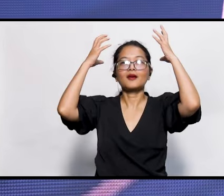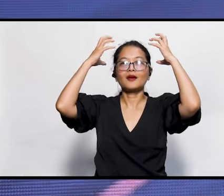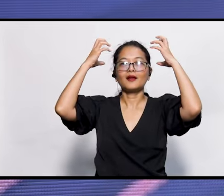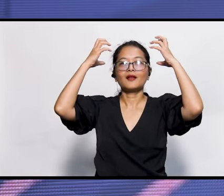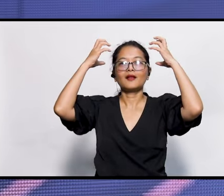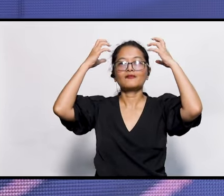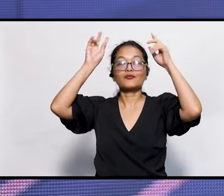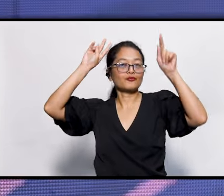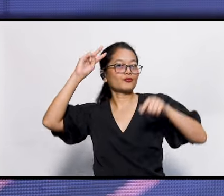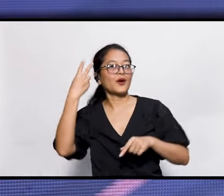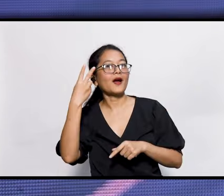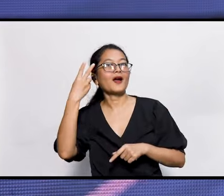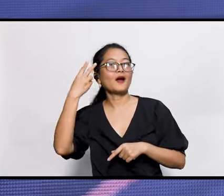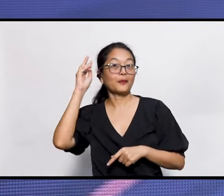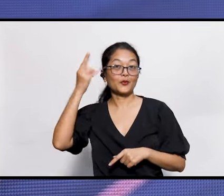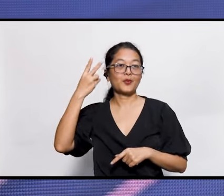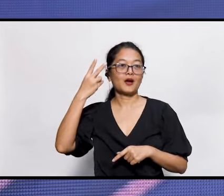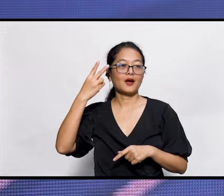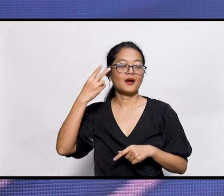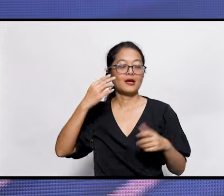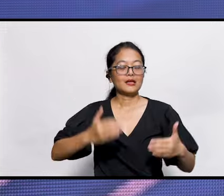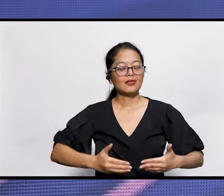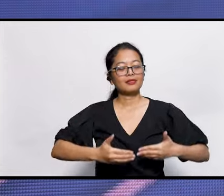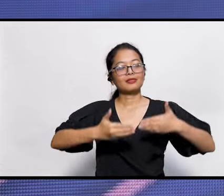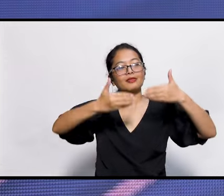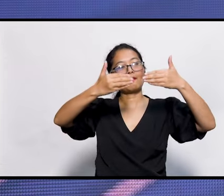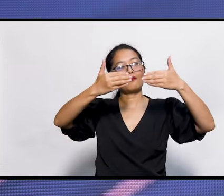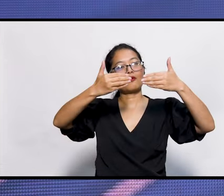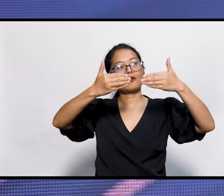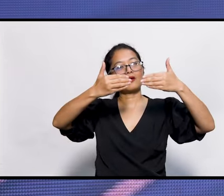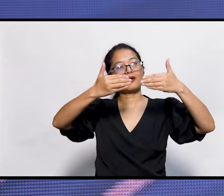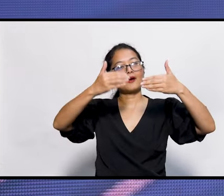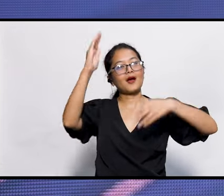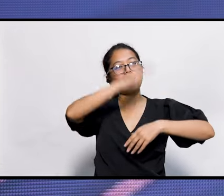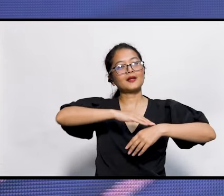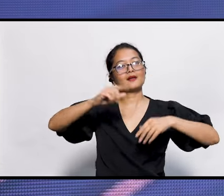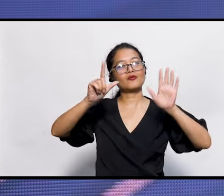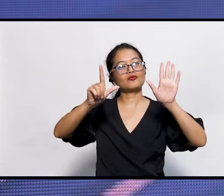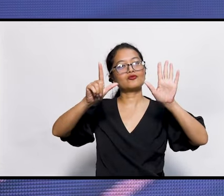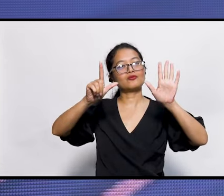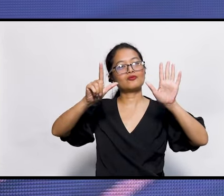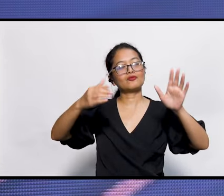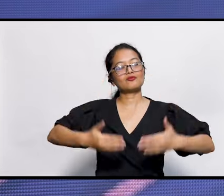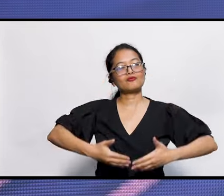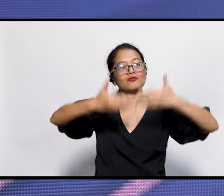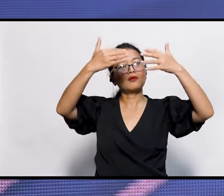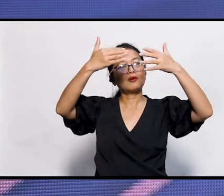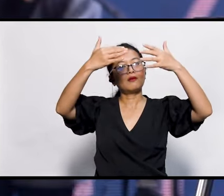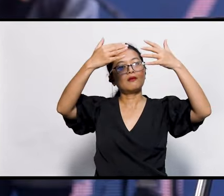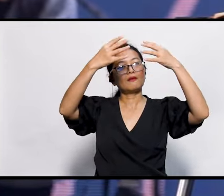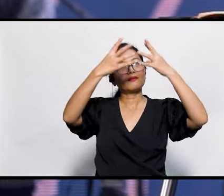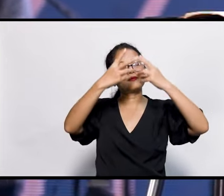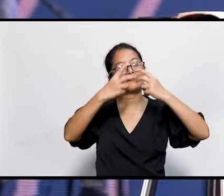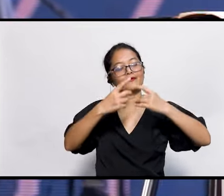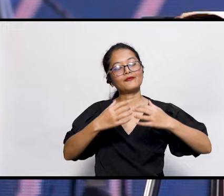the Seven moment itu temboknya runtuh reses dari